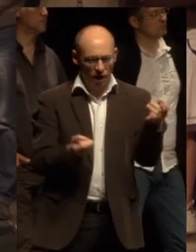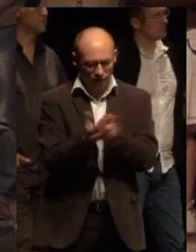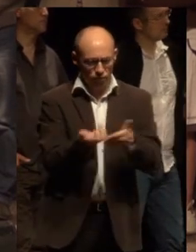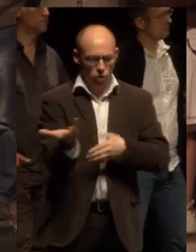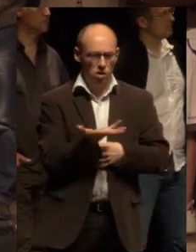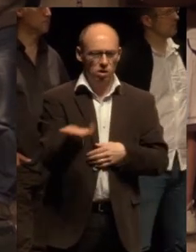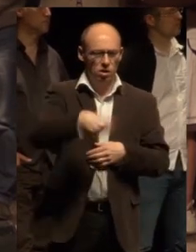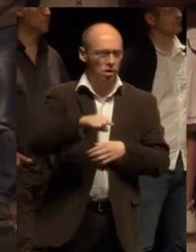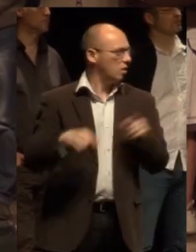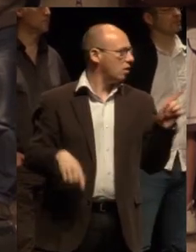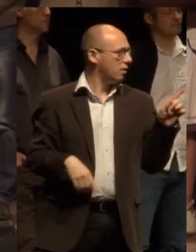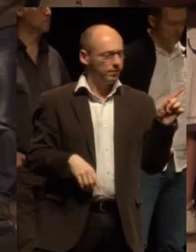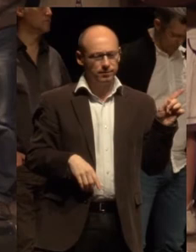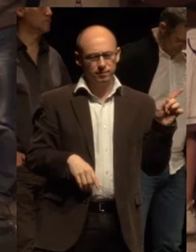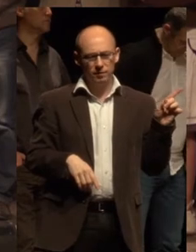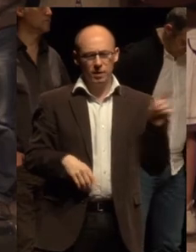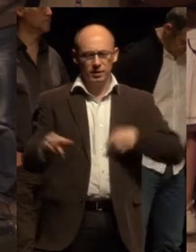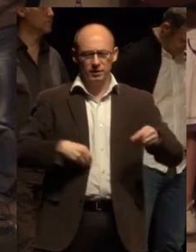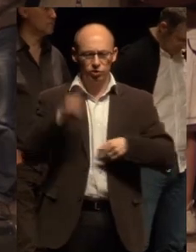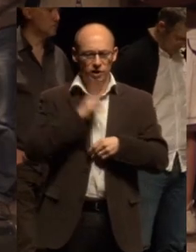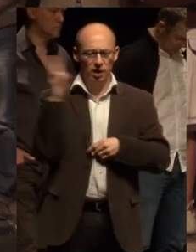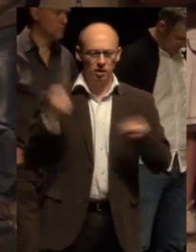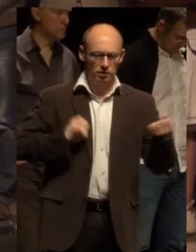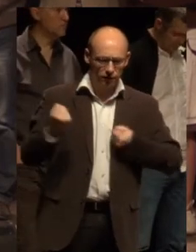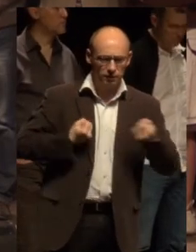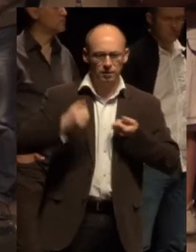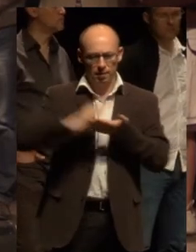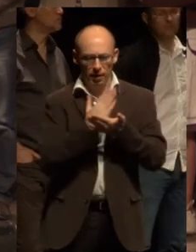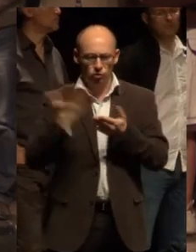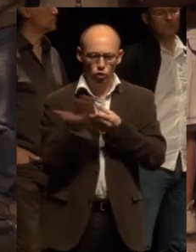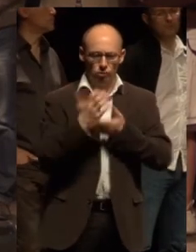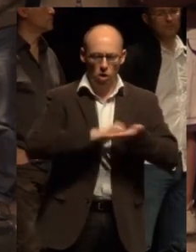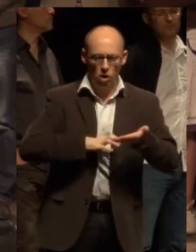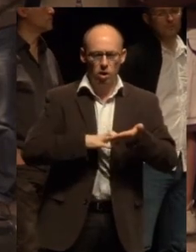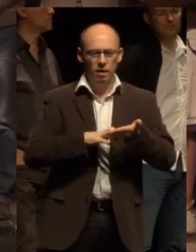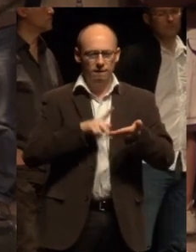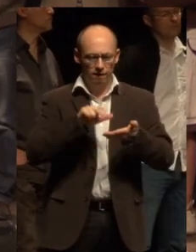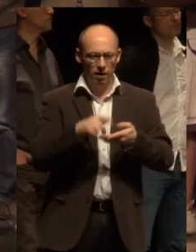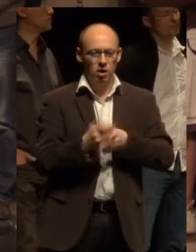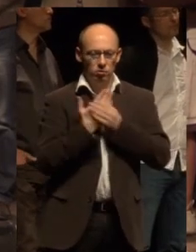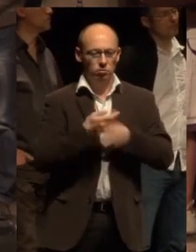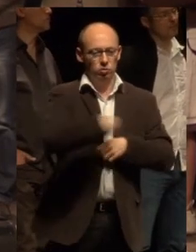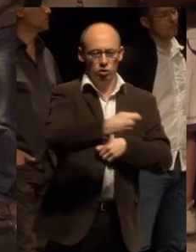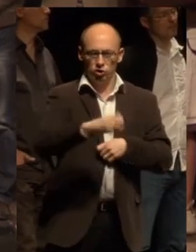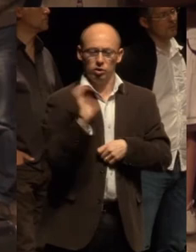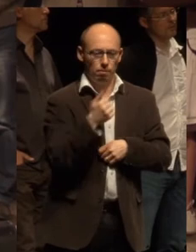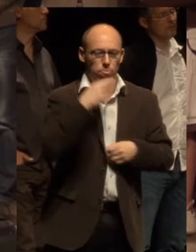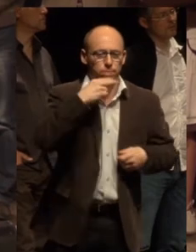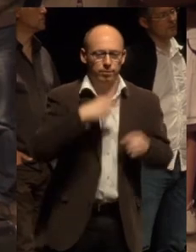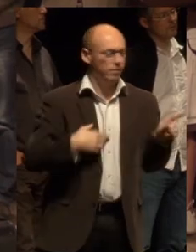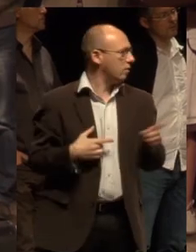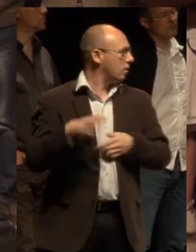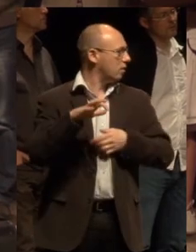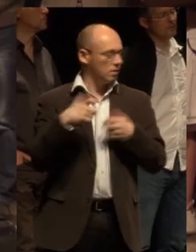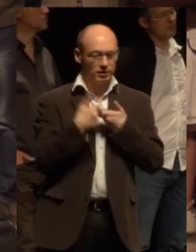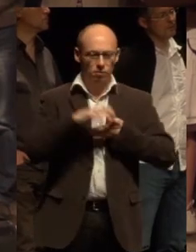que la Direction générale des services a préparé un document qui va être remis, dont j'ai un exemplaire